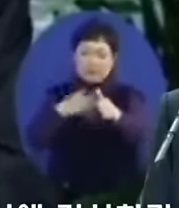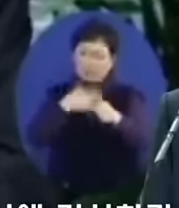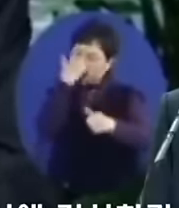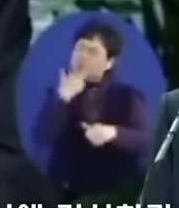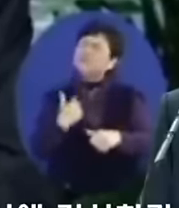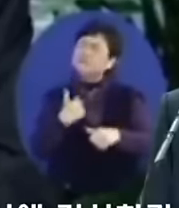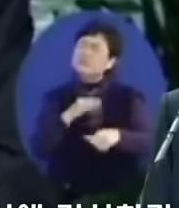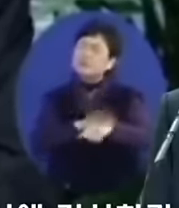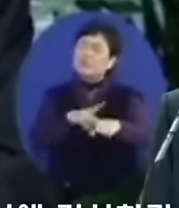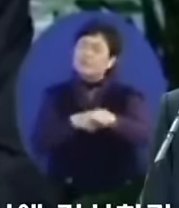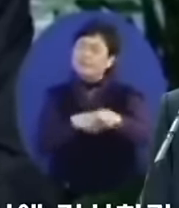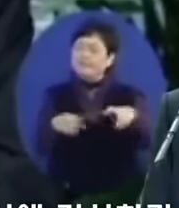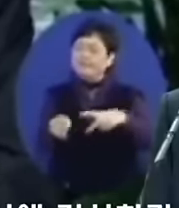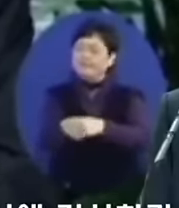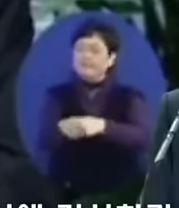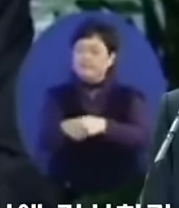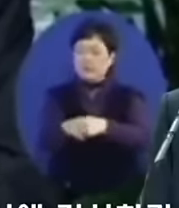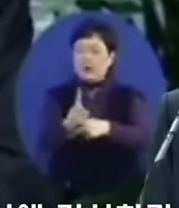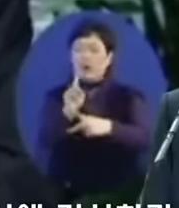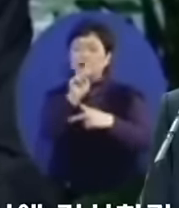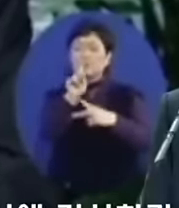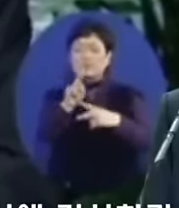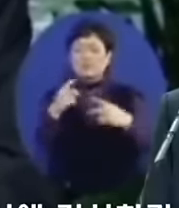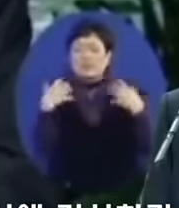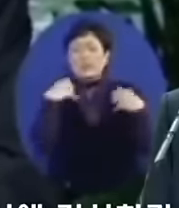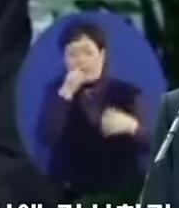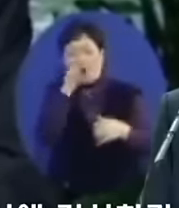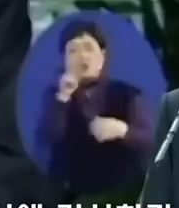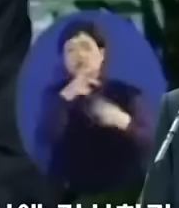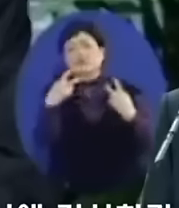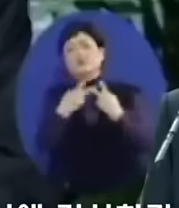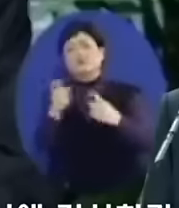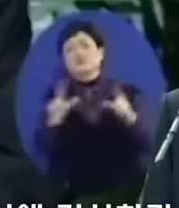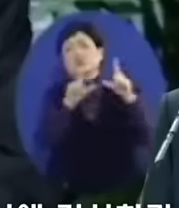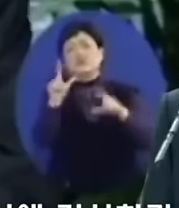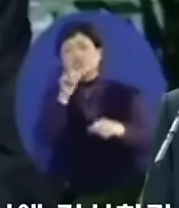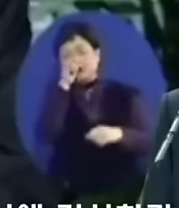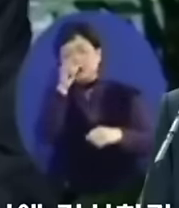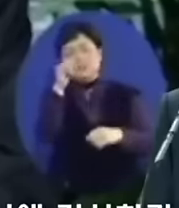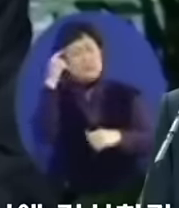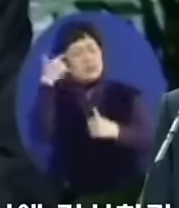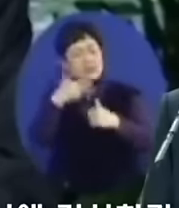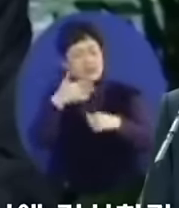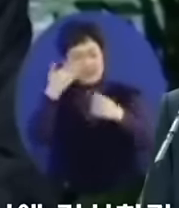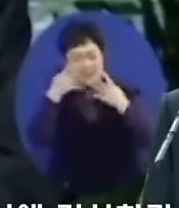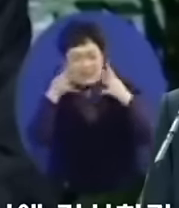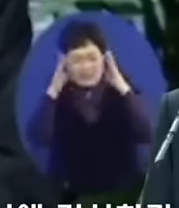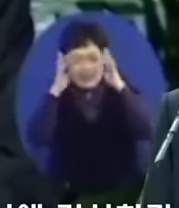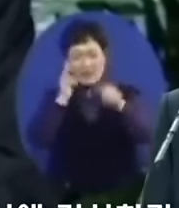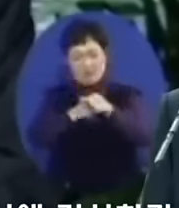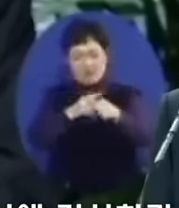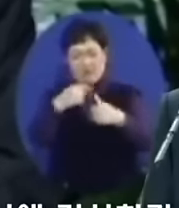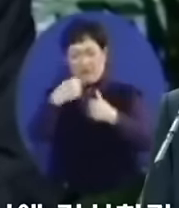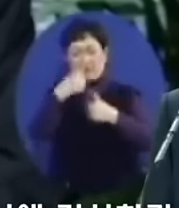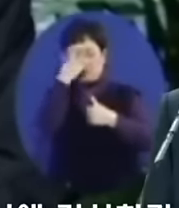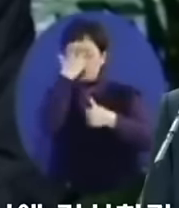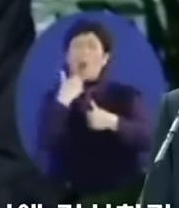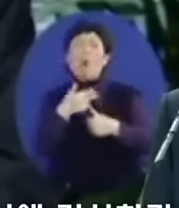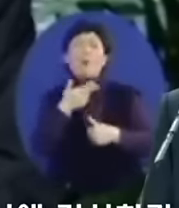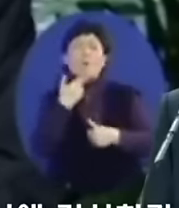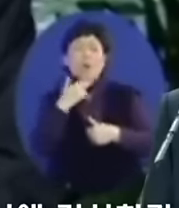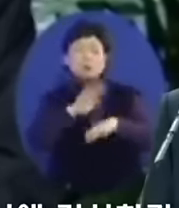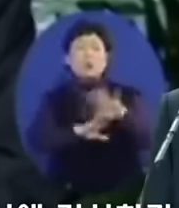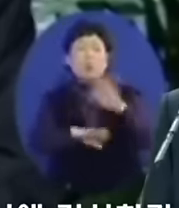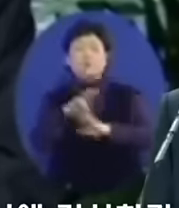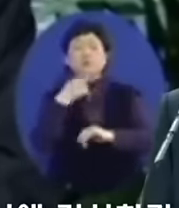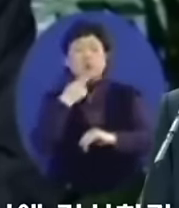없고 손도 둘 없는 사람이 무슨 사명이 있으며 어떻게 살겠습니까? 그러니까 그 교수가 하는 말이 여보 당신 눈도 없고 두 손이